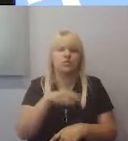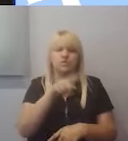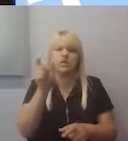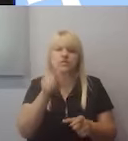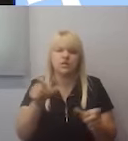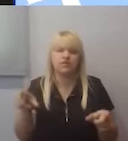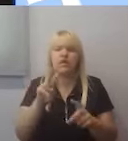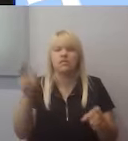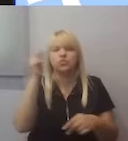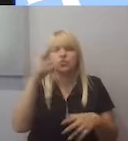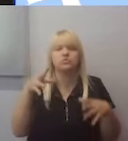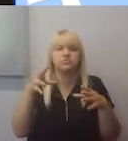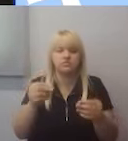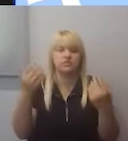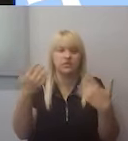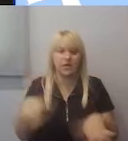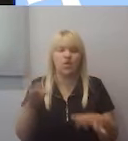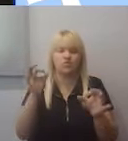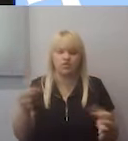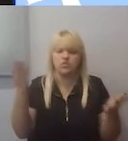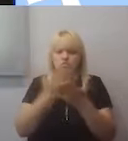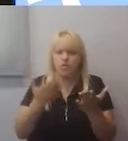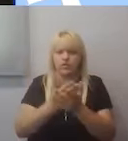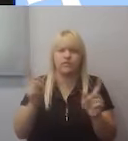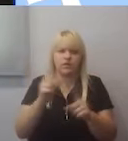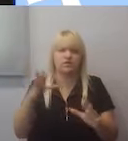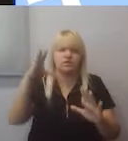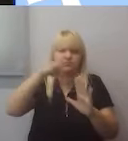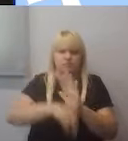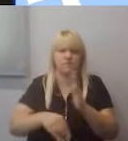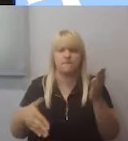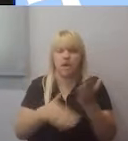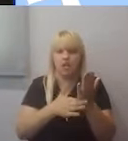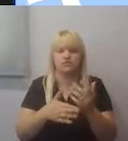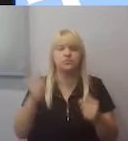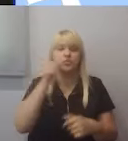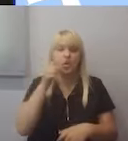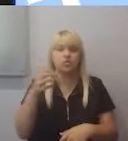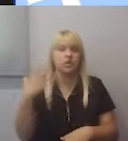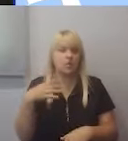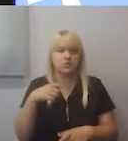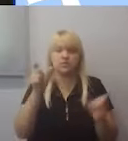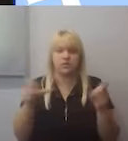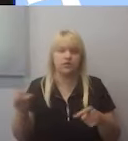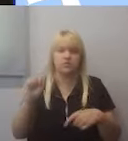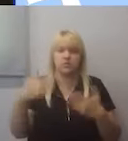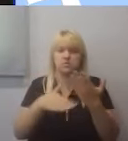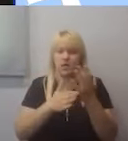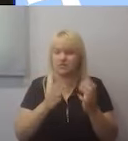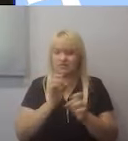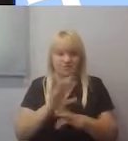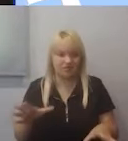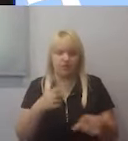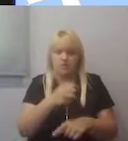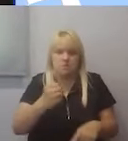daudz motivētāk tiešām iesaistīties palīdzībā visbiežāk kāpēc cilvēki nesniedz pirmo palīdzību viņi baidās jo viņi nezina viņi tikai ir